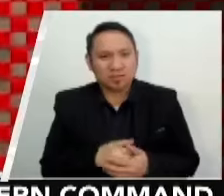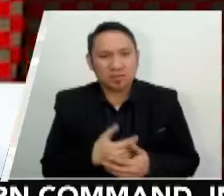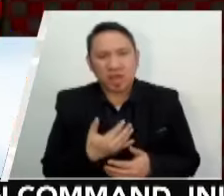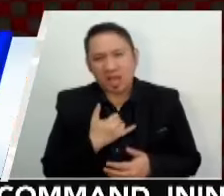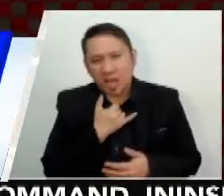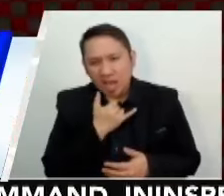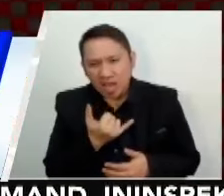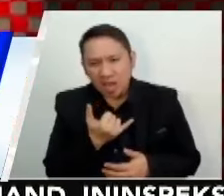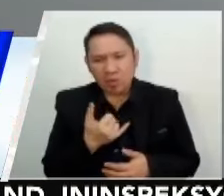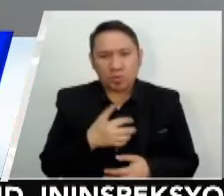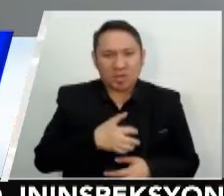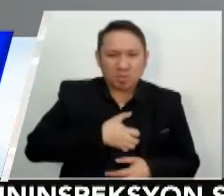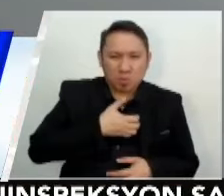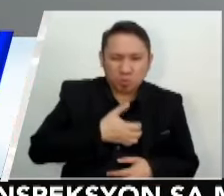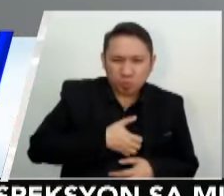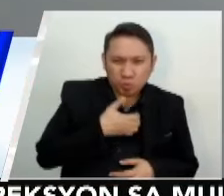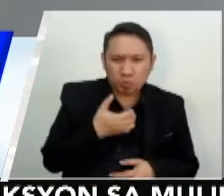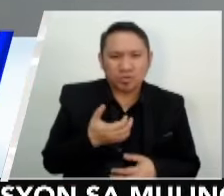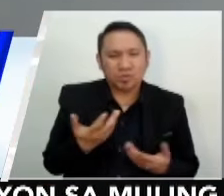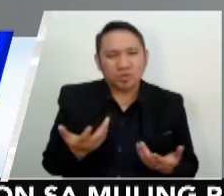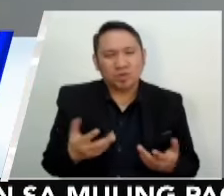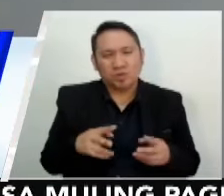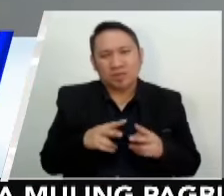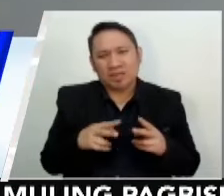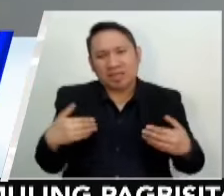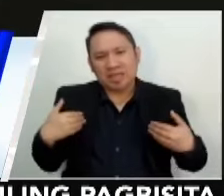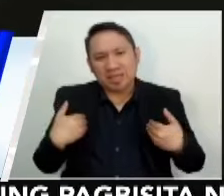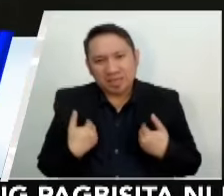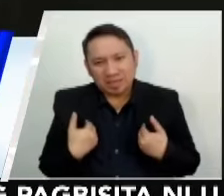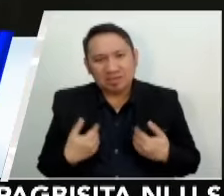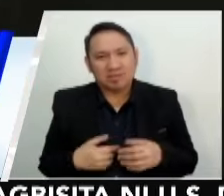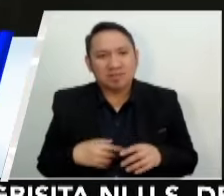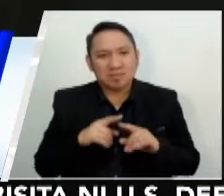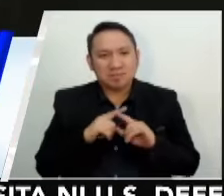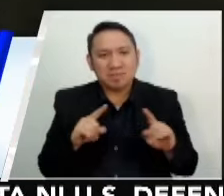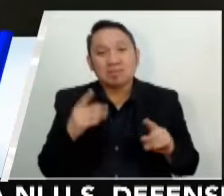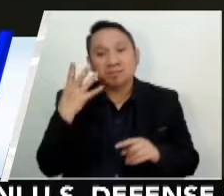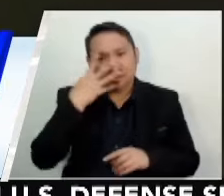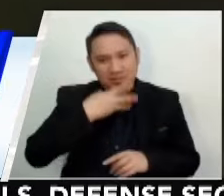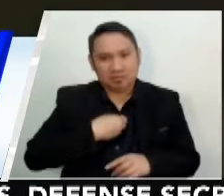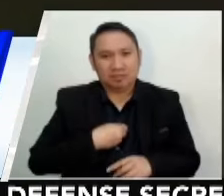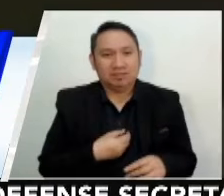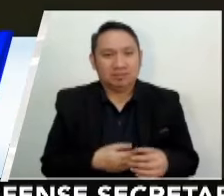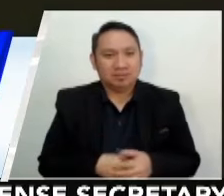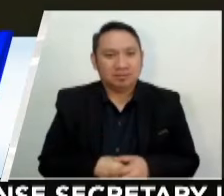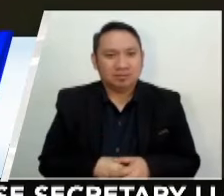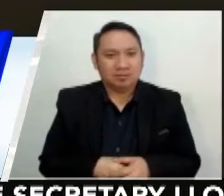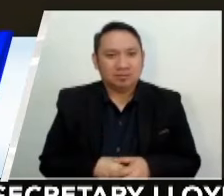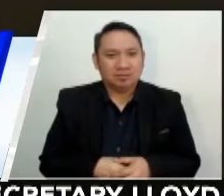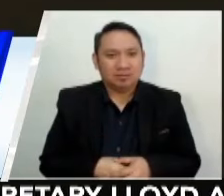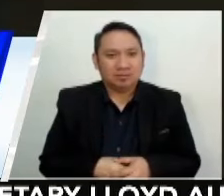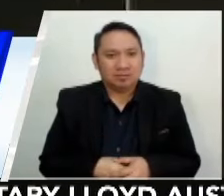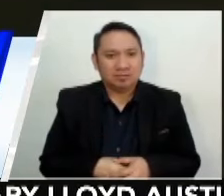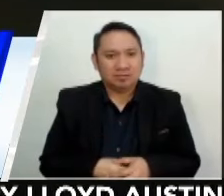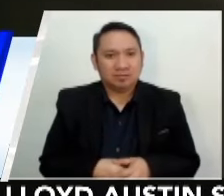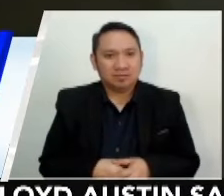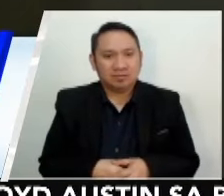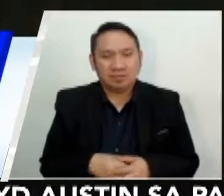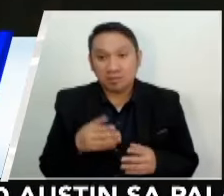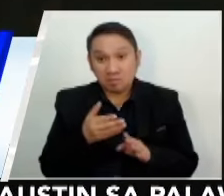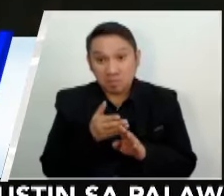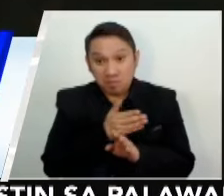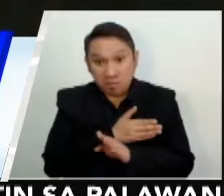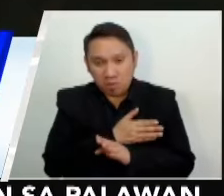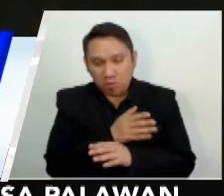so nakaka-drain. So ang ganda rin ng ano ng dating. Bago pa man daw kunan ng eksena,